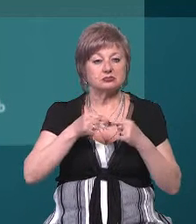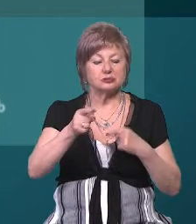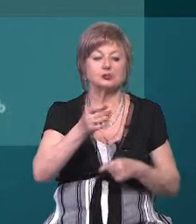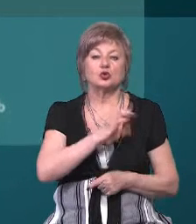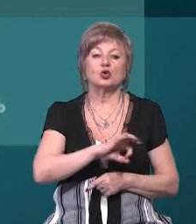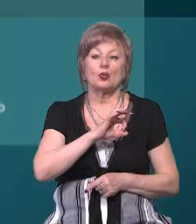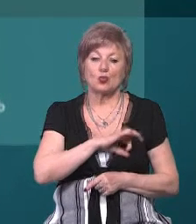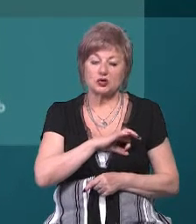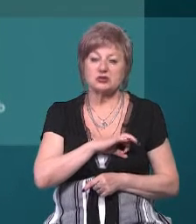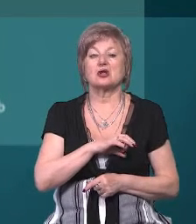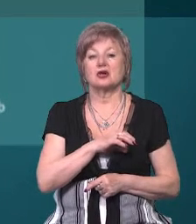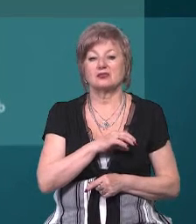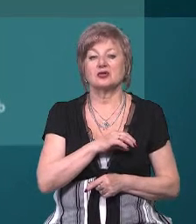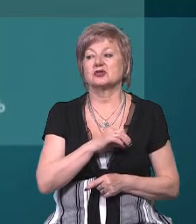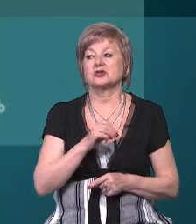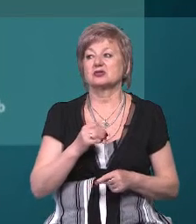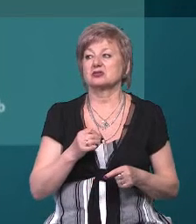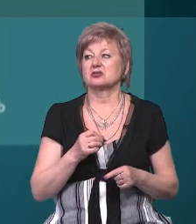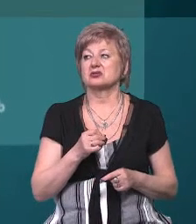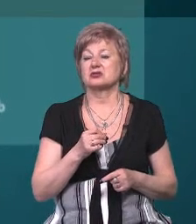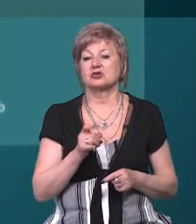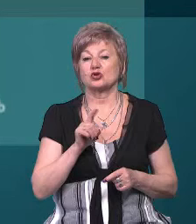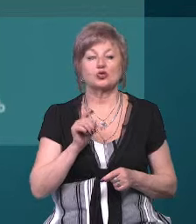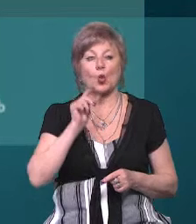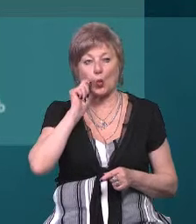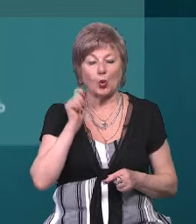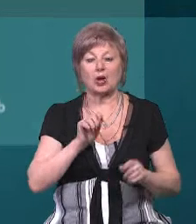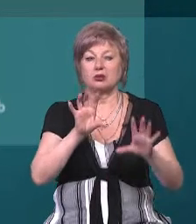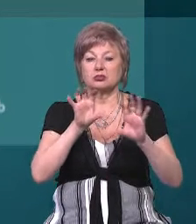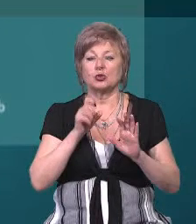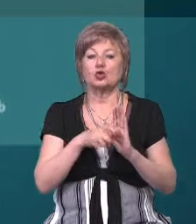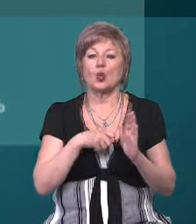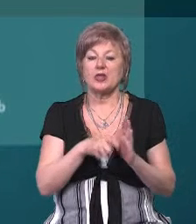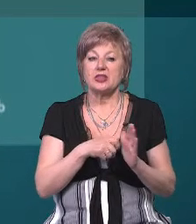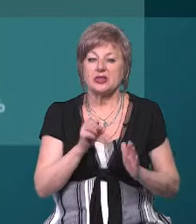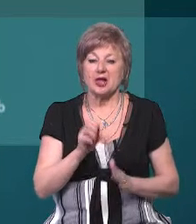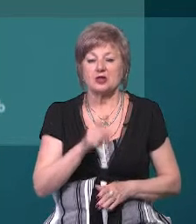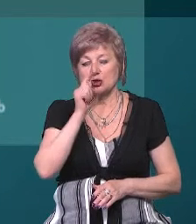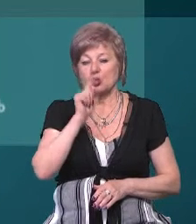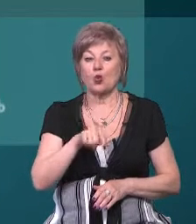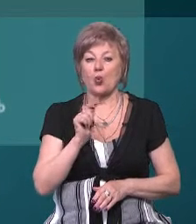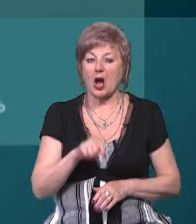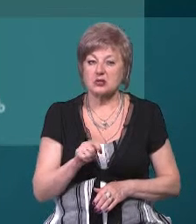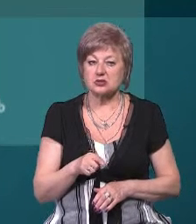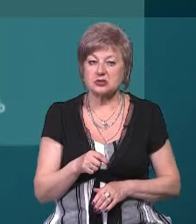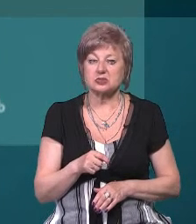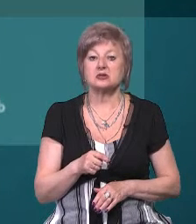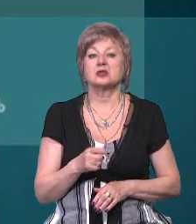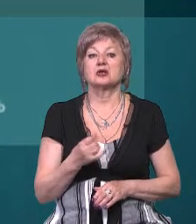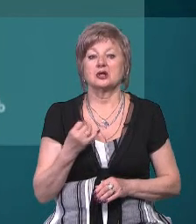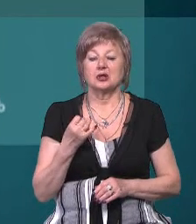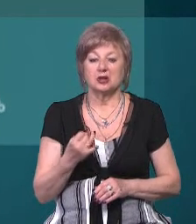користуються бойовики, які вони захопили в Україну, це Донецьк, це Луганськ. І звичайно, що